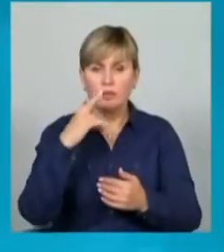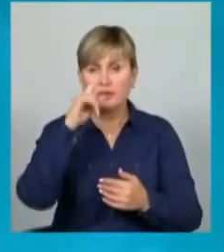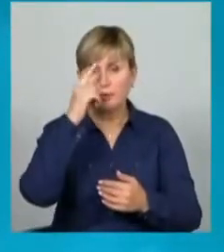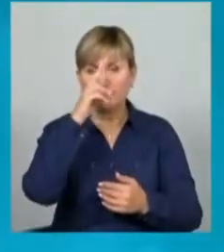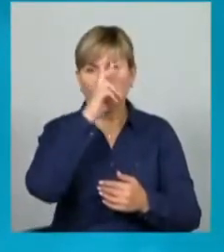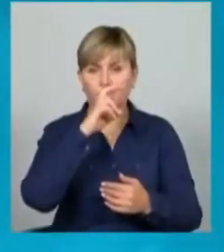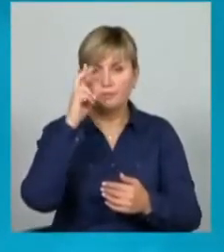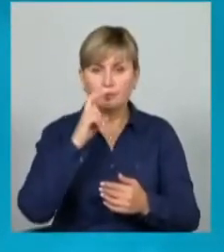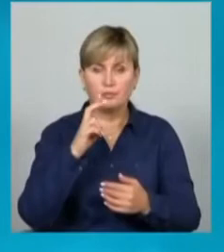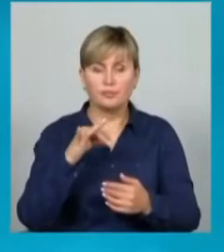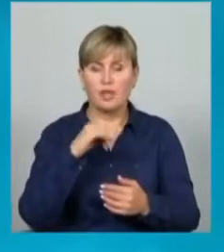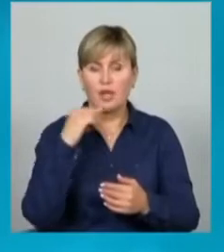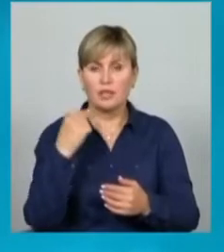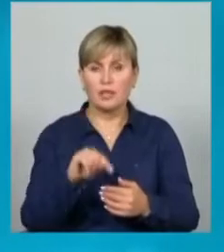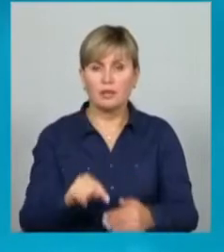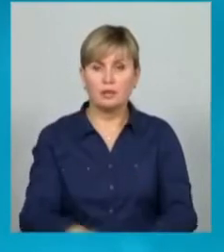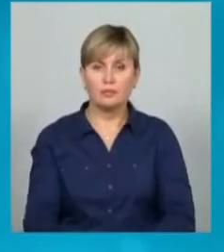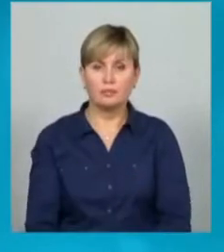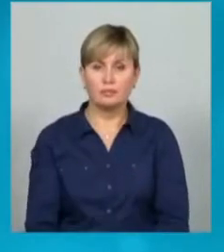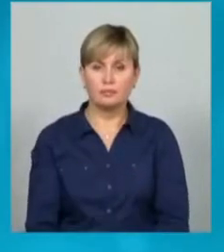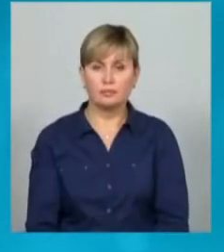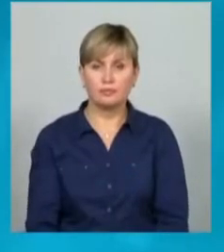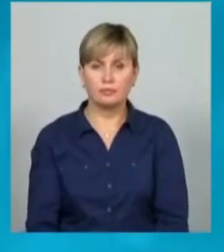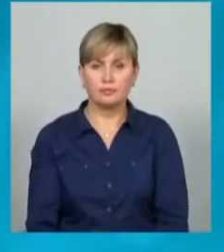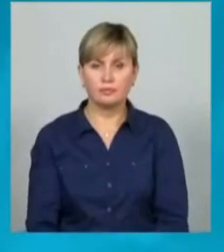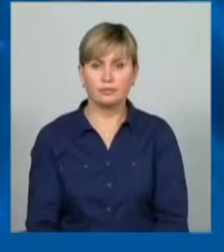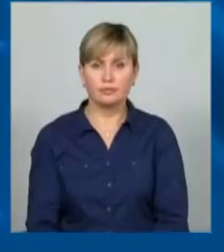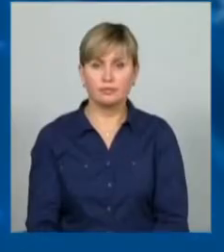Бразилия, Франция и Россия.